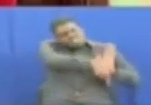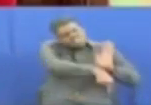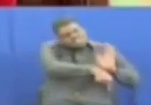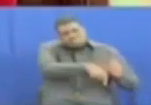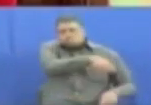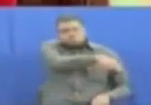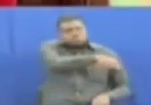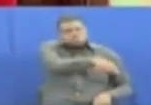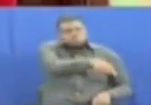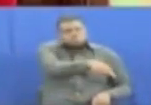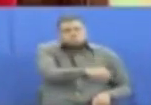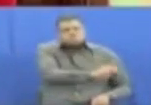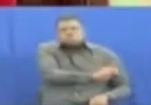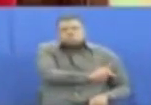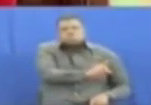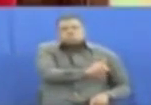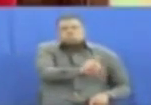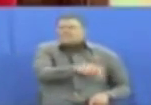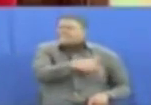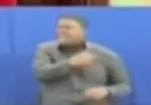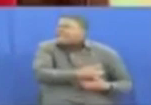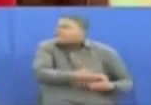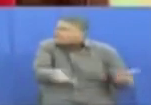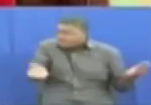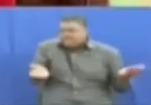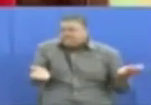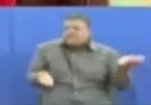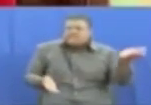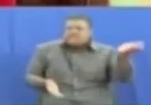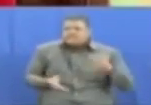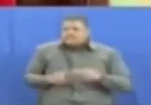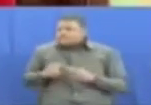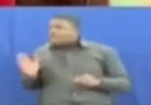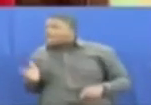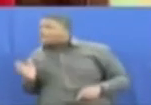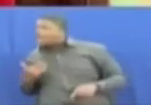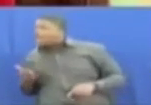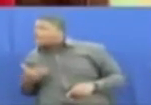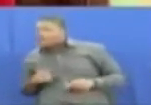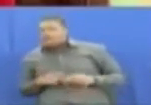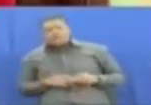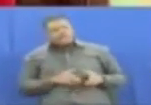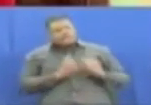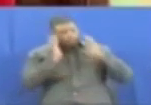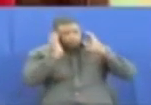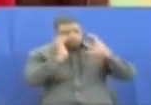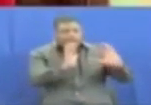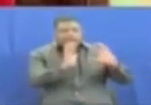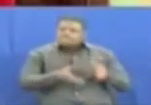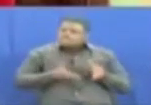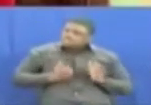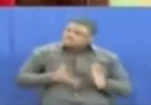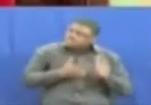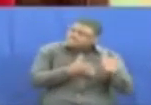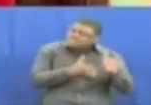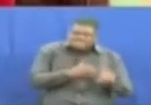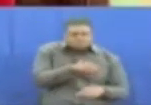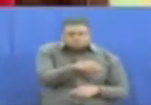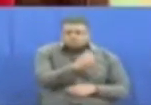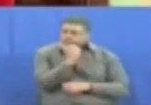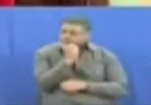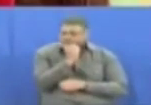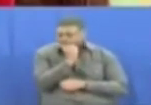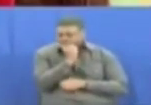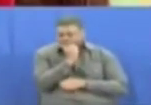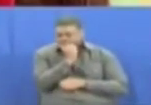there. Kuanzia kwenye madaladala, kuanzia kwenye mwendo kasi, ni total chaos. Sasa mimi nilidhani kwamba ni